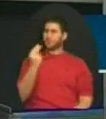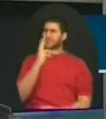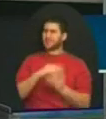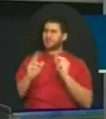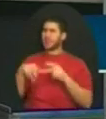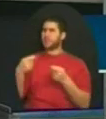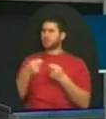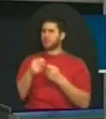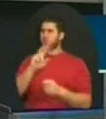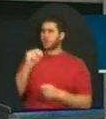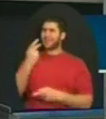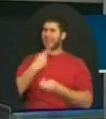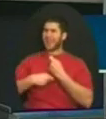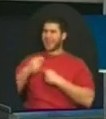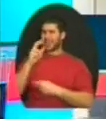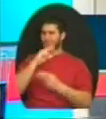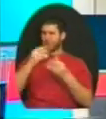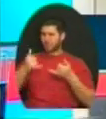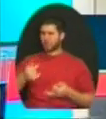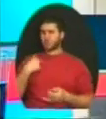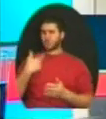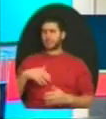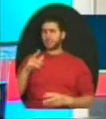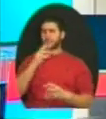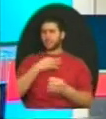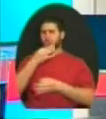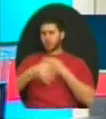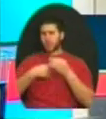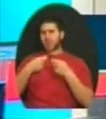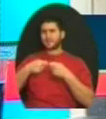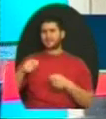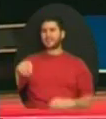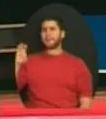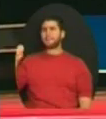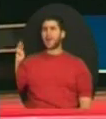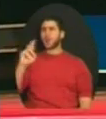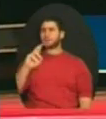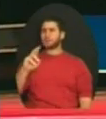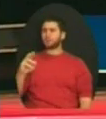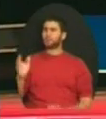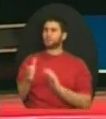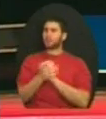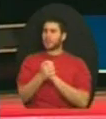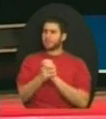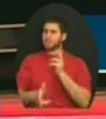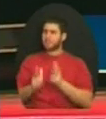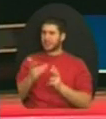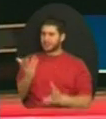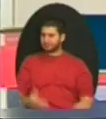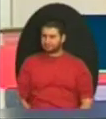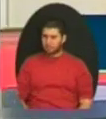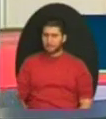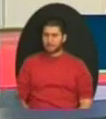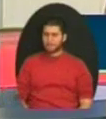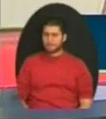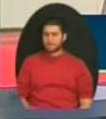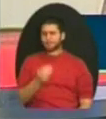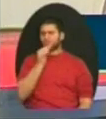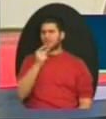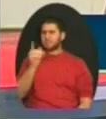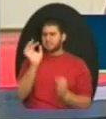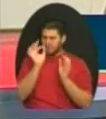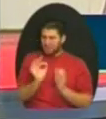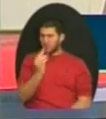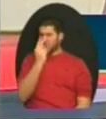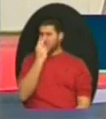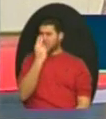על הנושא הכלכלי שבו עסקתם היום. אני רוצה לשאול אותך, חברת הכנסת מיכל רוזין, מרץ, שלום לך. שלום רב. את באמת רואה